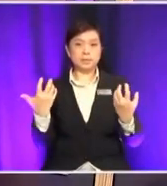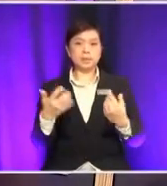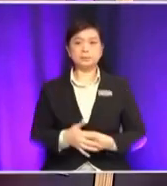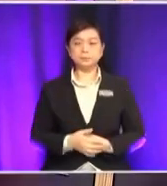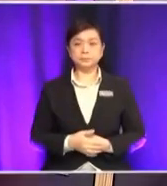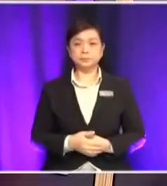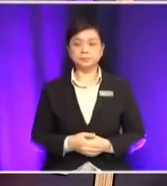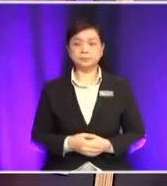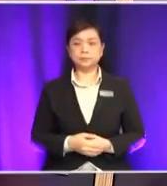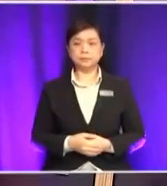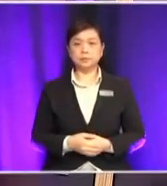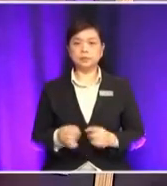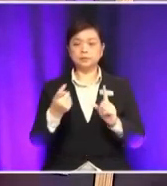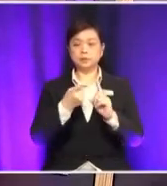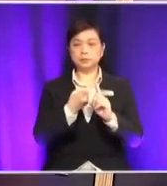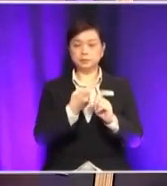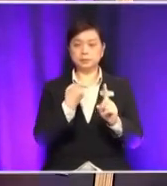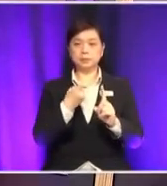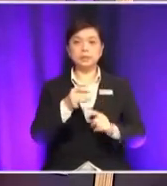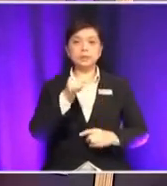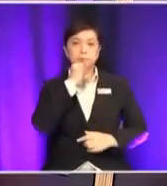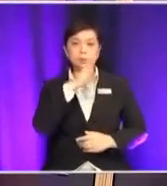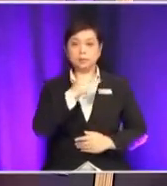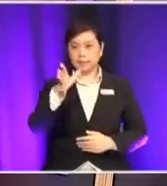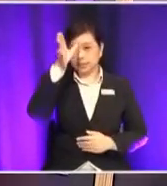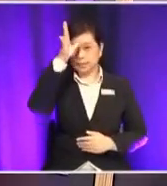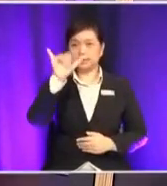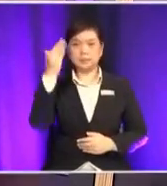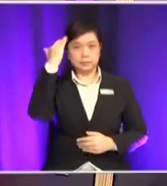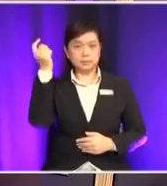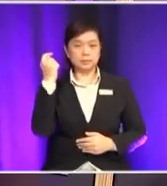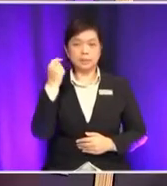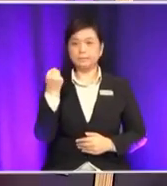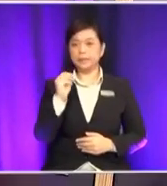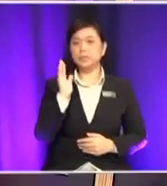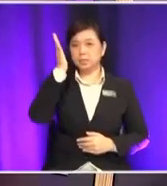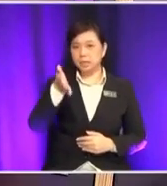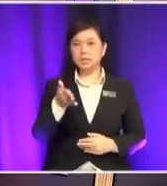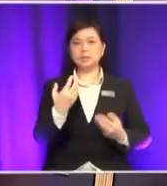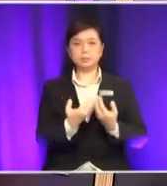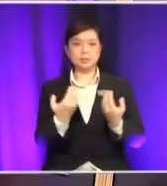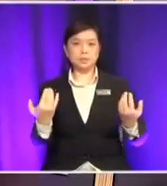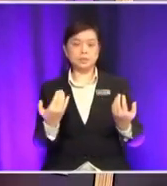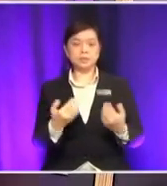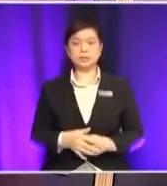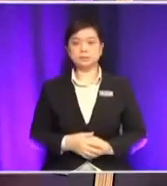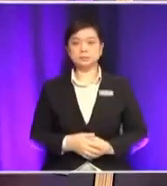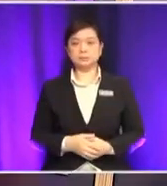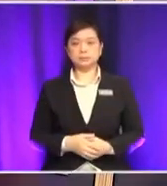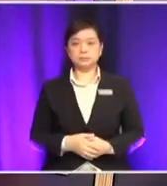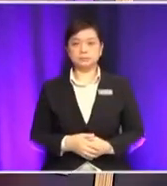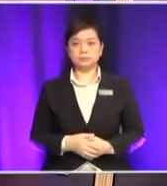yang daripada ibu dan ayah yang saya bagi tahu tadi kan mereka yang akan berpisah Kris Nah inilah perbedaan antara